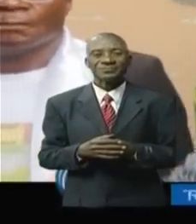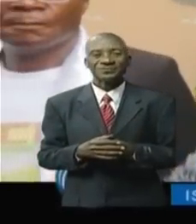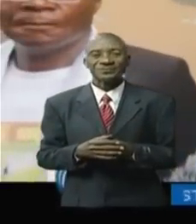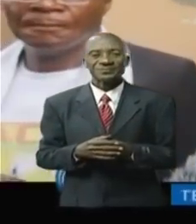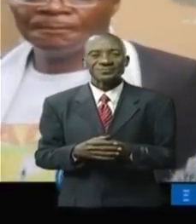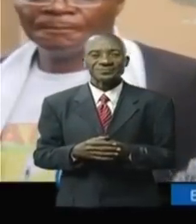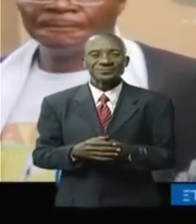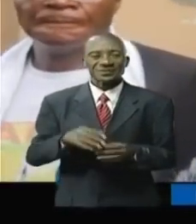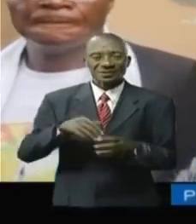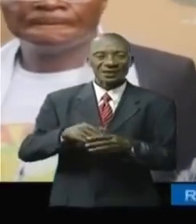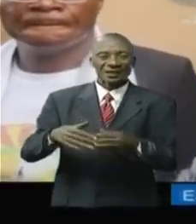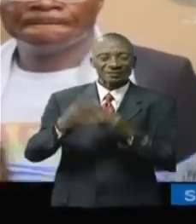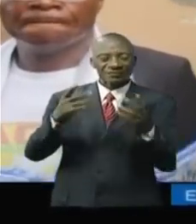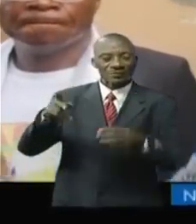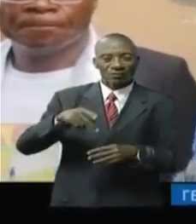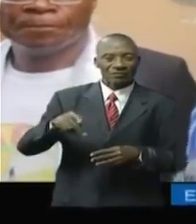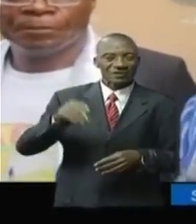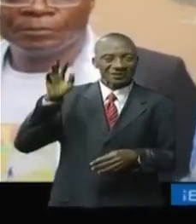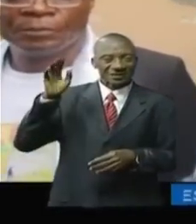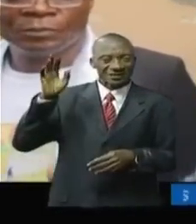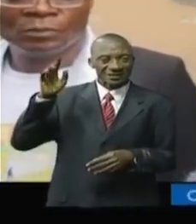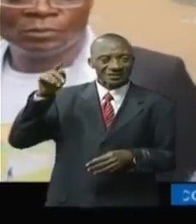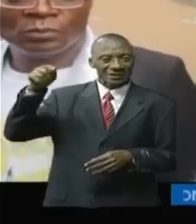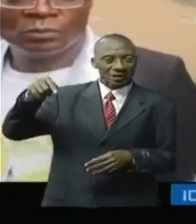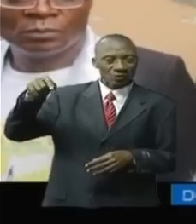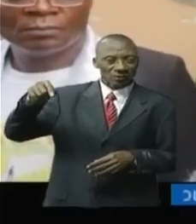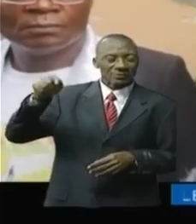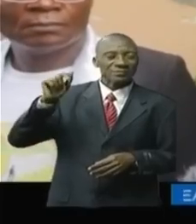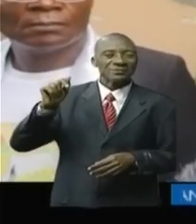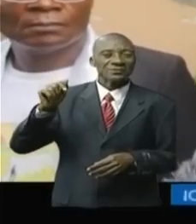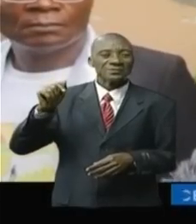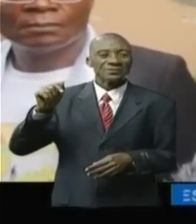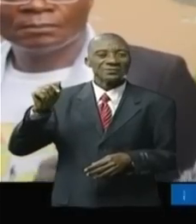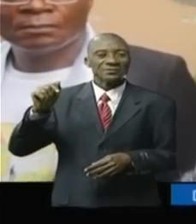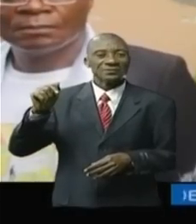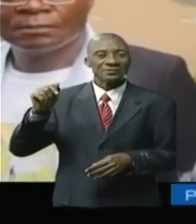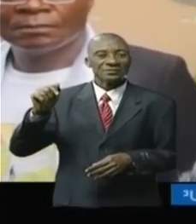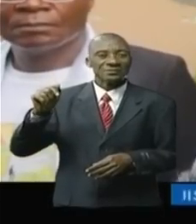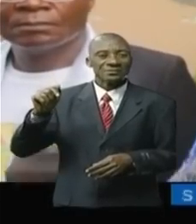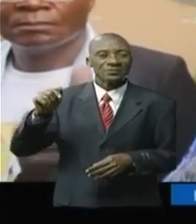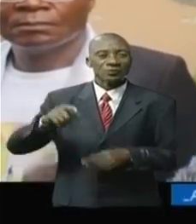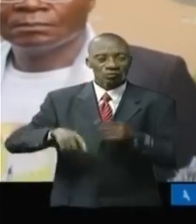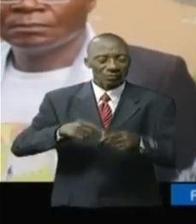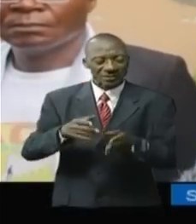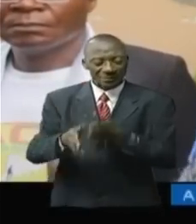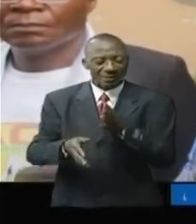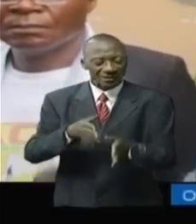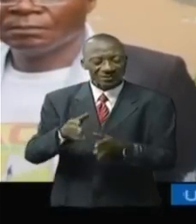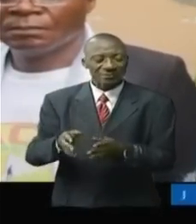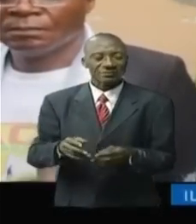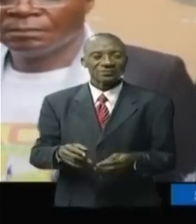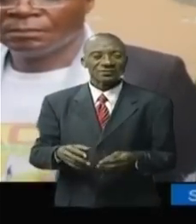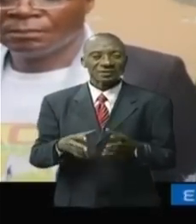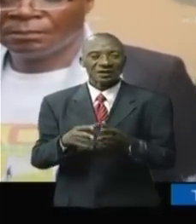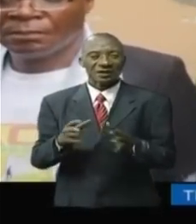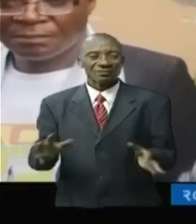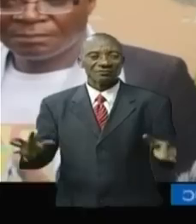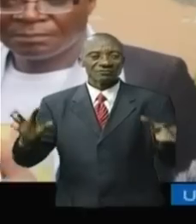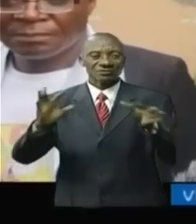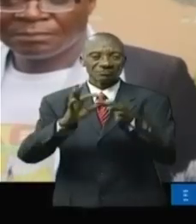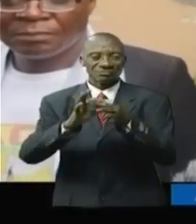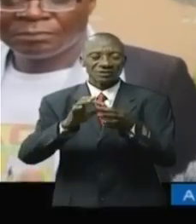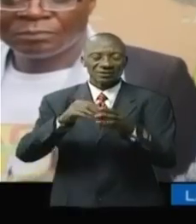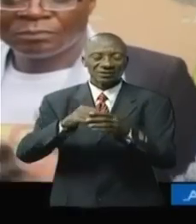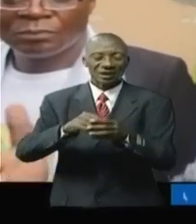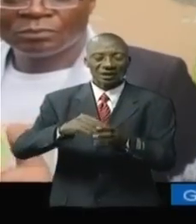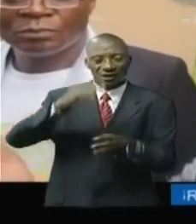ville province de Kinshasa. Vous avez vu vous-même l'engouement, la masse de l'adhésion massive ici dans la commune de Mongafula, dans le